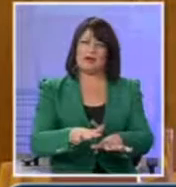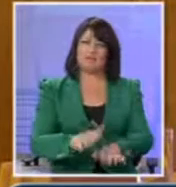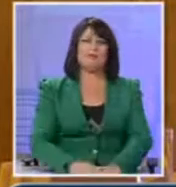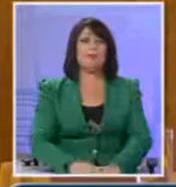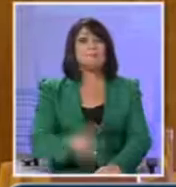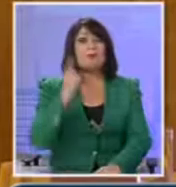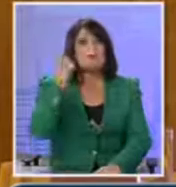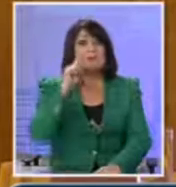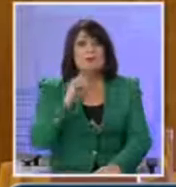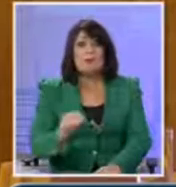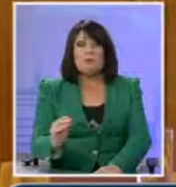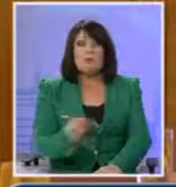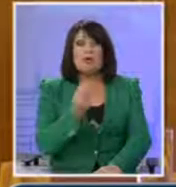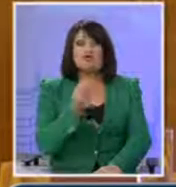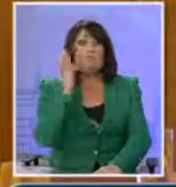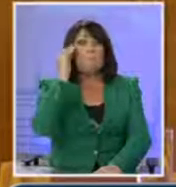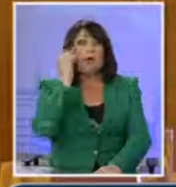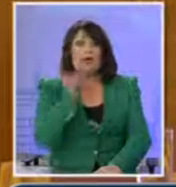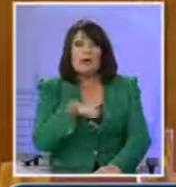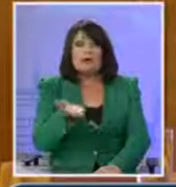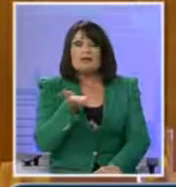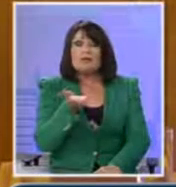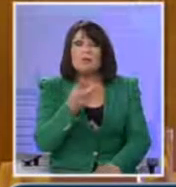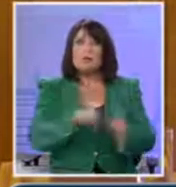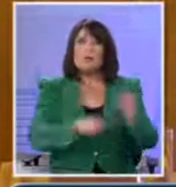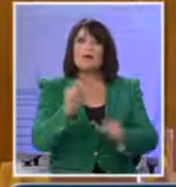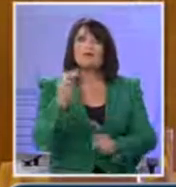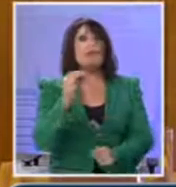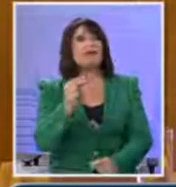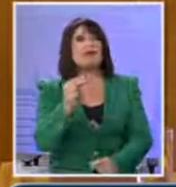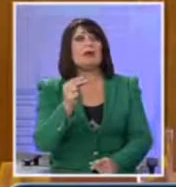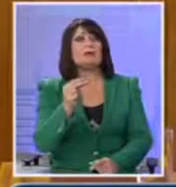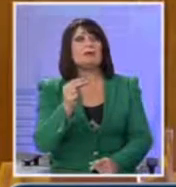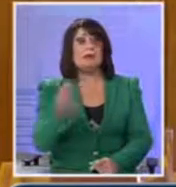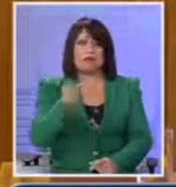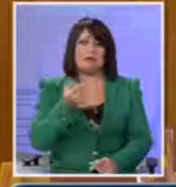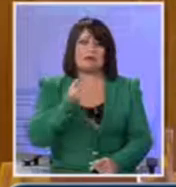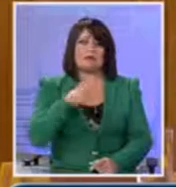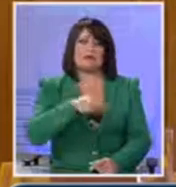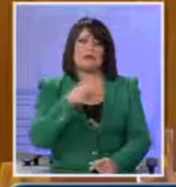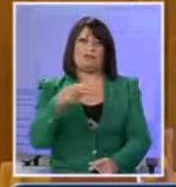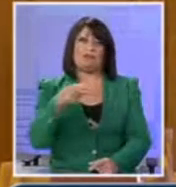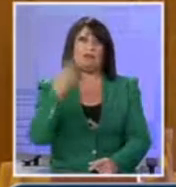ξέρω από πού παίρνετε αυτή την πληροφόρηση κάποιοι βουλευτές οι οποίοι αναφέρθηκαν σε αυτό.